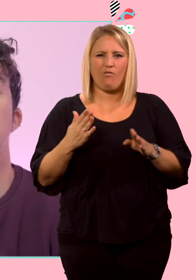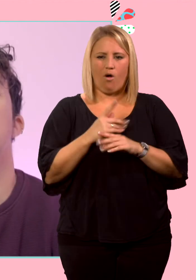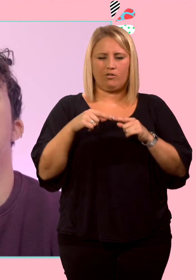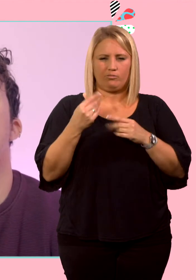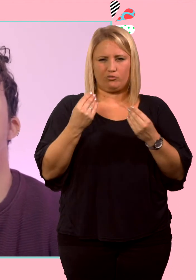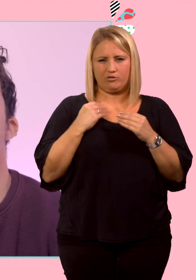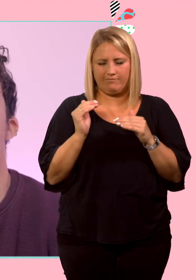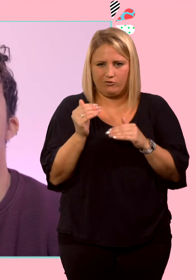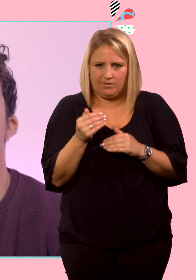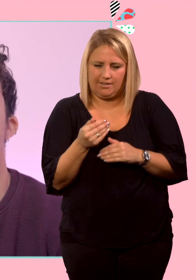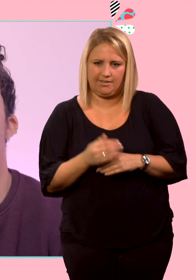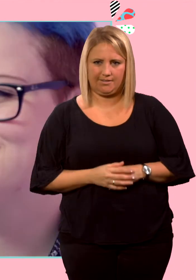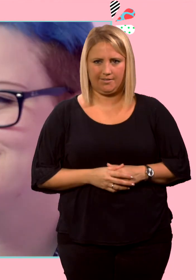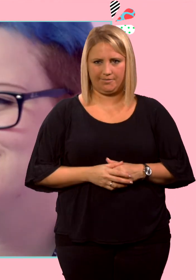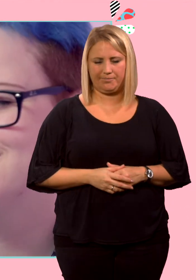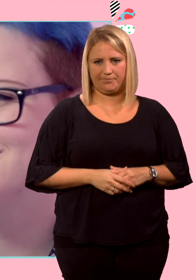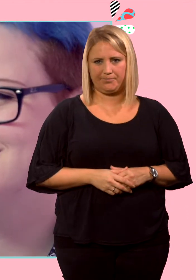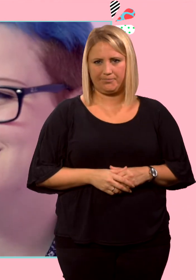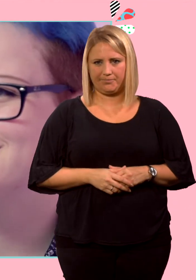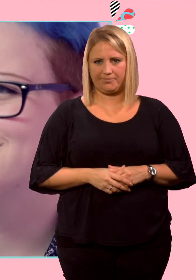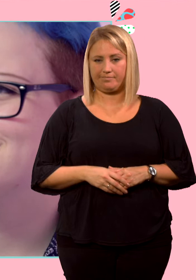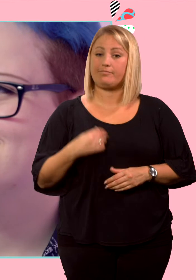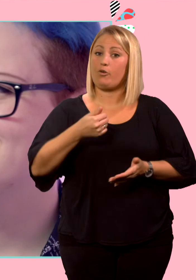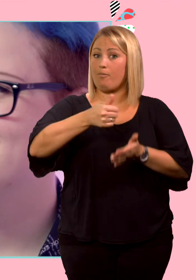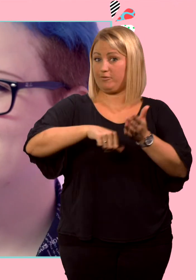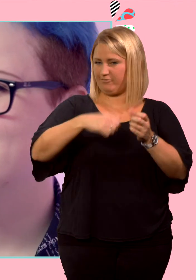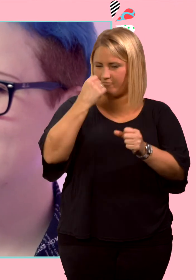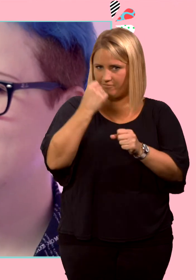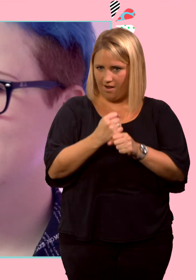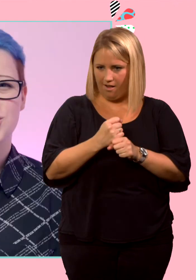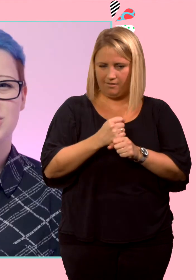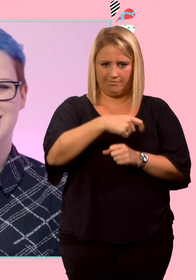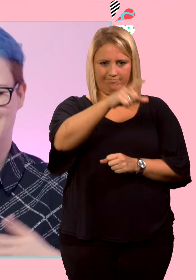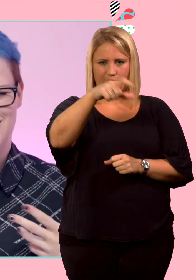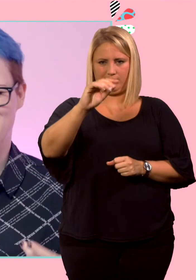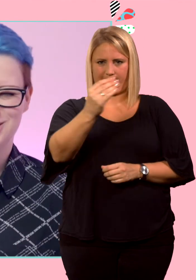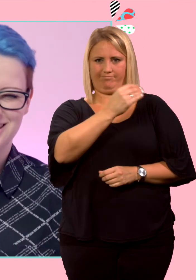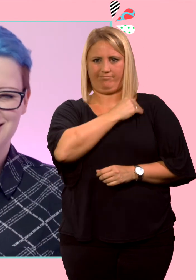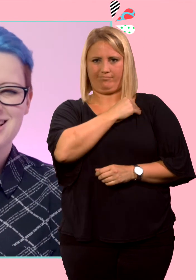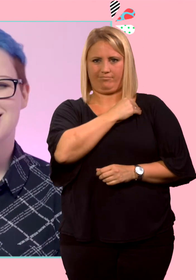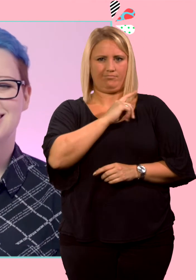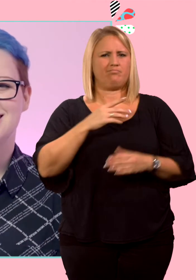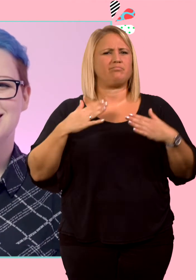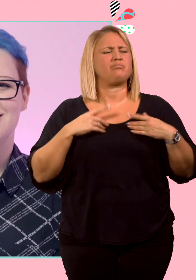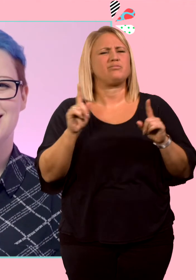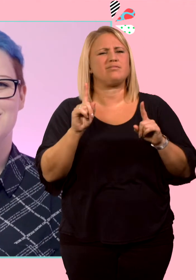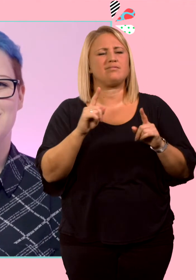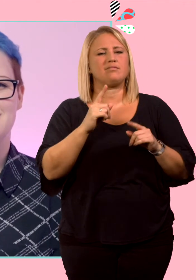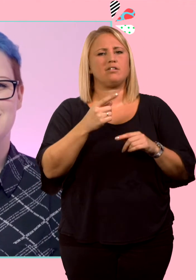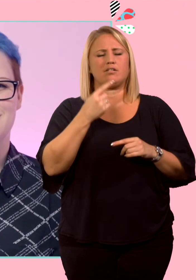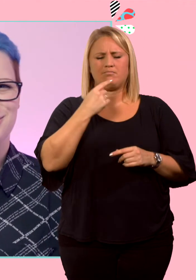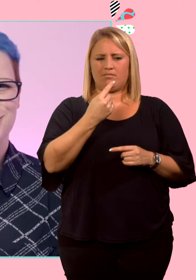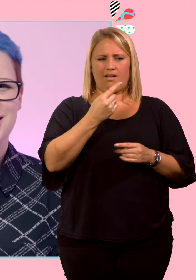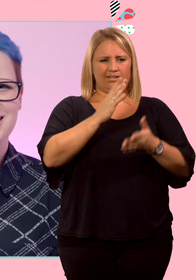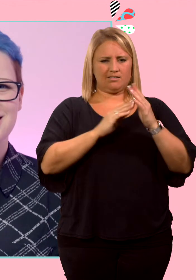irgendwie, wo ich es vorher versteckt habe. Nachdem ich dann die Operation hatte, haben mich Leute darauf angesprochen, nicht auf meine Brüste, sondern die meinten dann, du